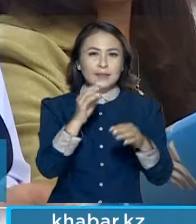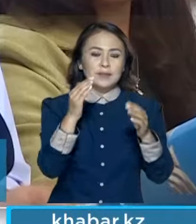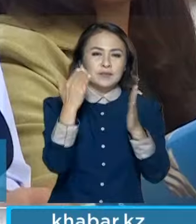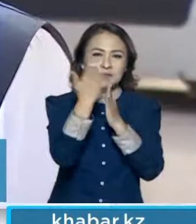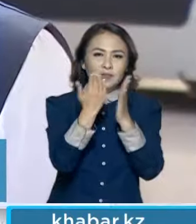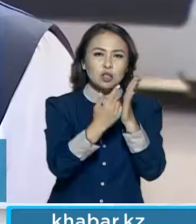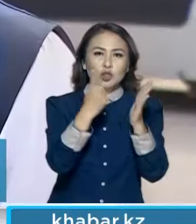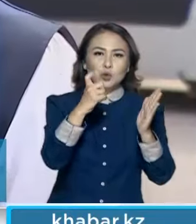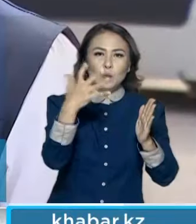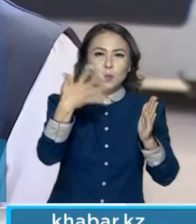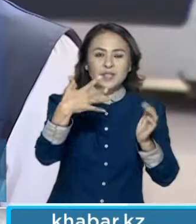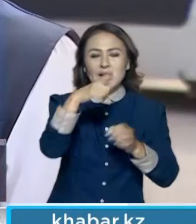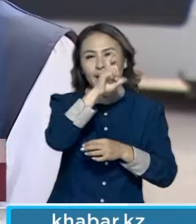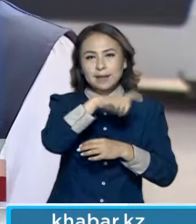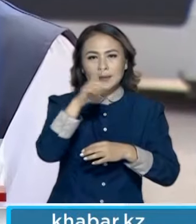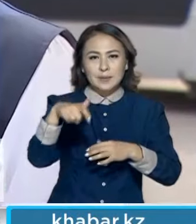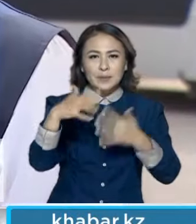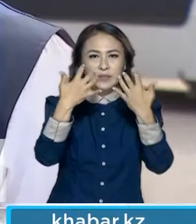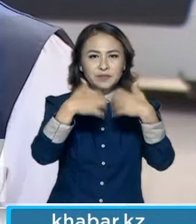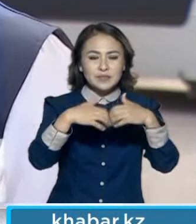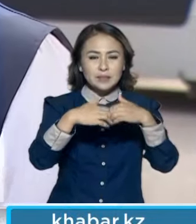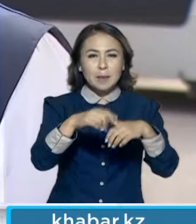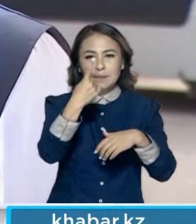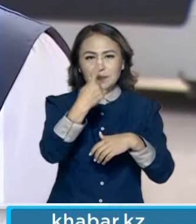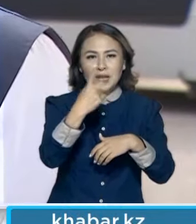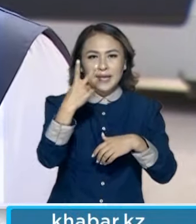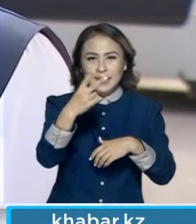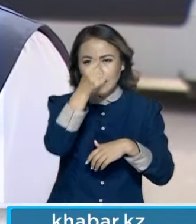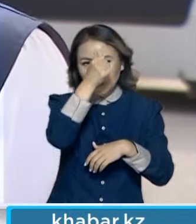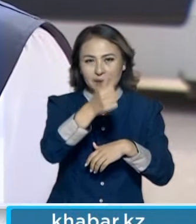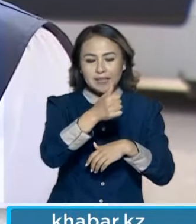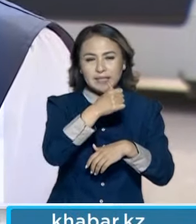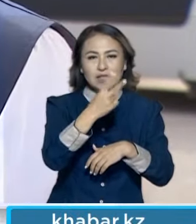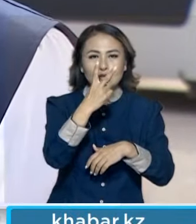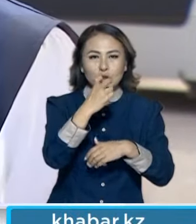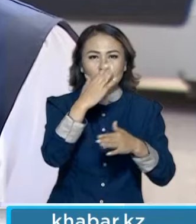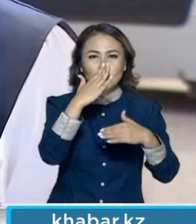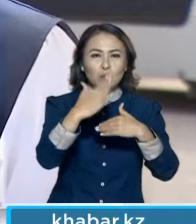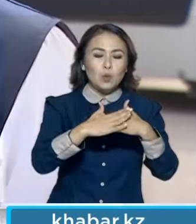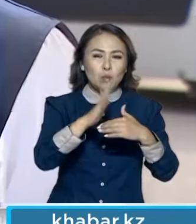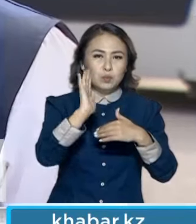150 адам. Бұның саны қазір осы бір-екі айдың көлемінде 200-ге жеткіземіз деп,